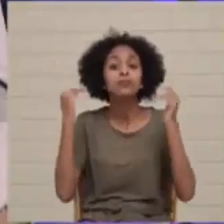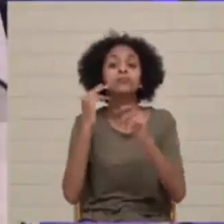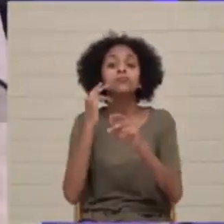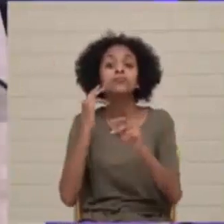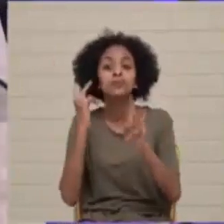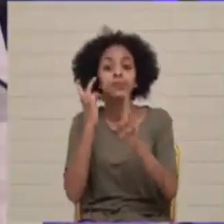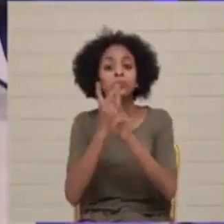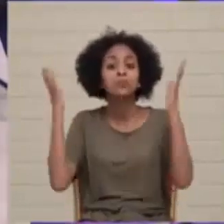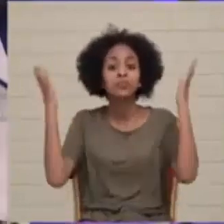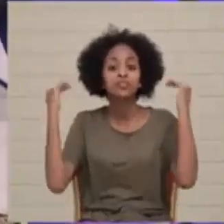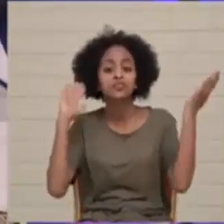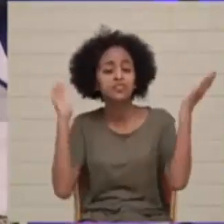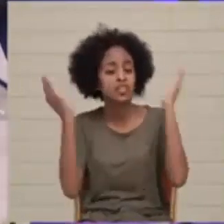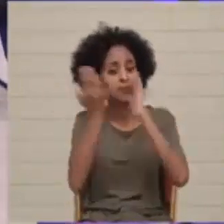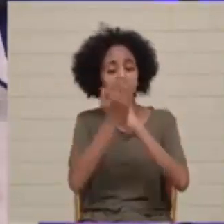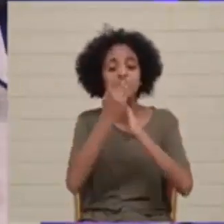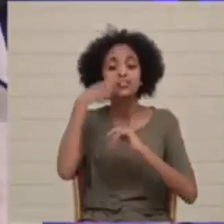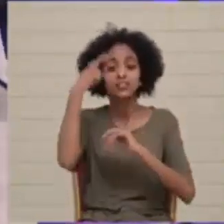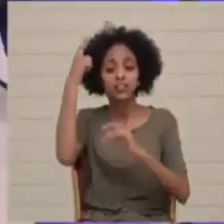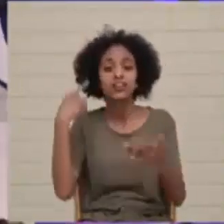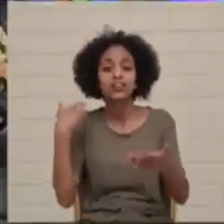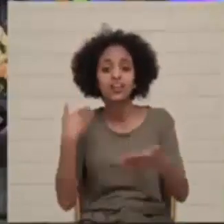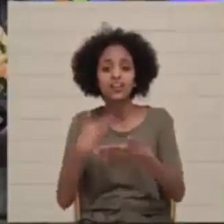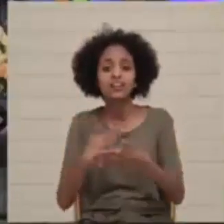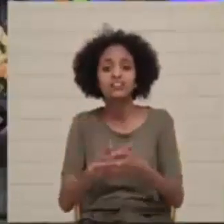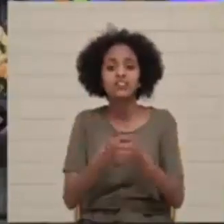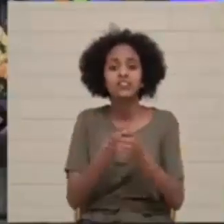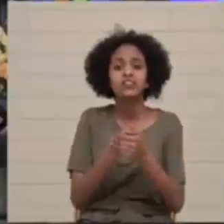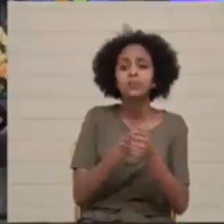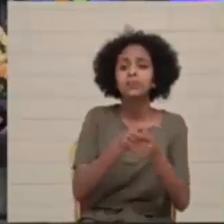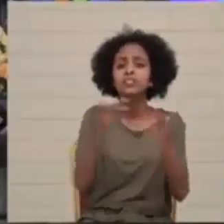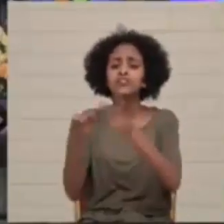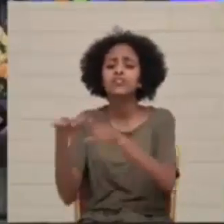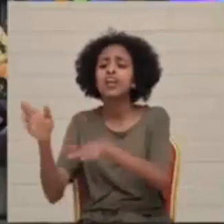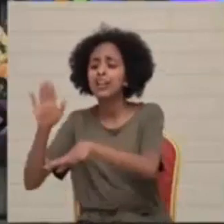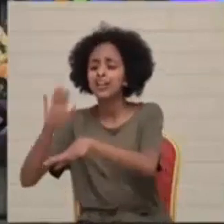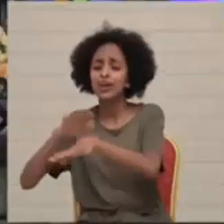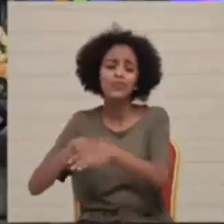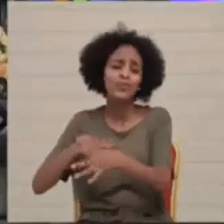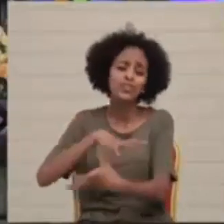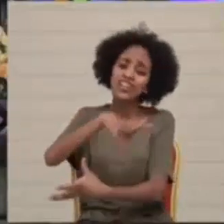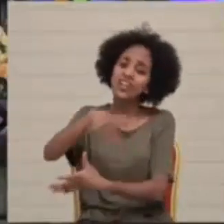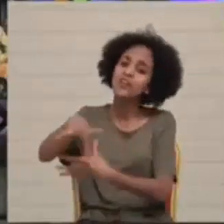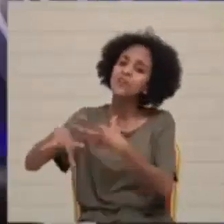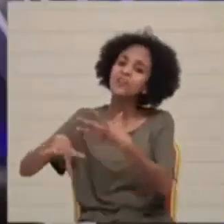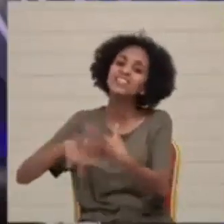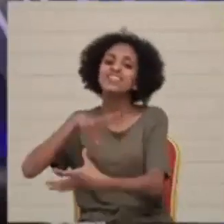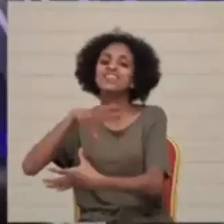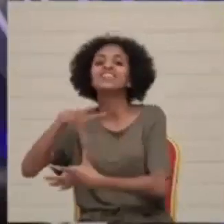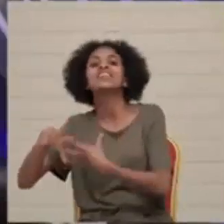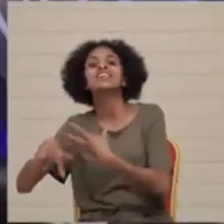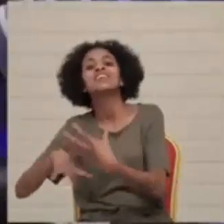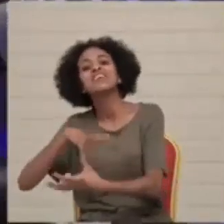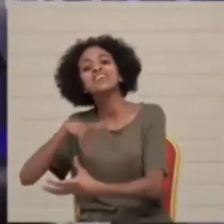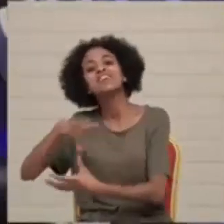ጠብቀው በትዕግስት ዘንበል እስኪል ድረስ በስፍራ ላይ ከቆመ የተናወጠ